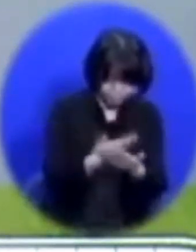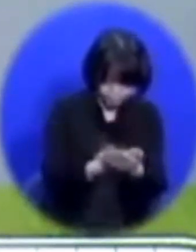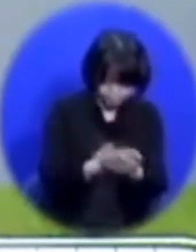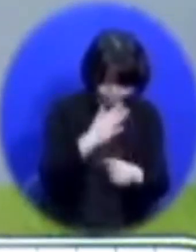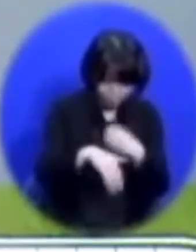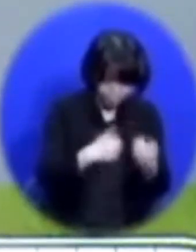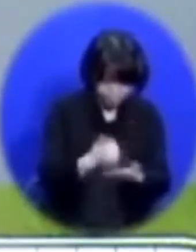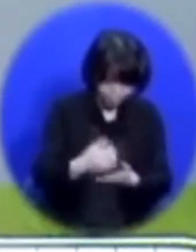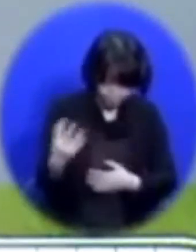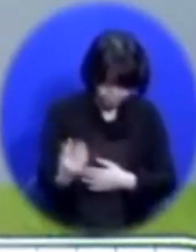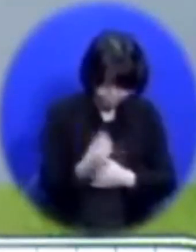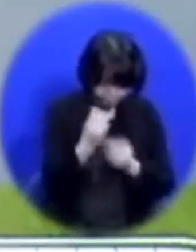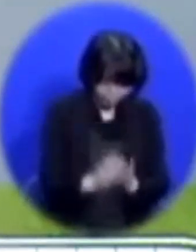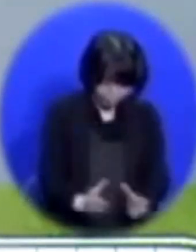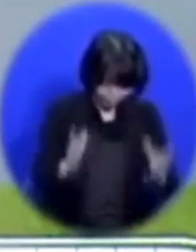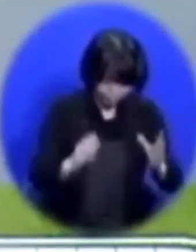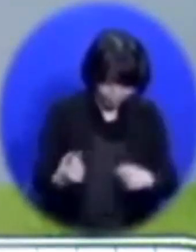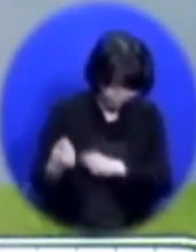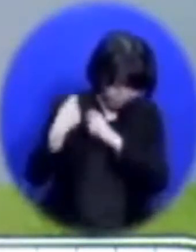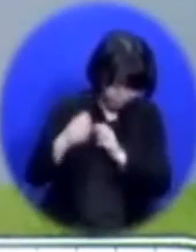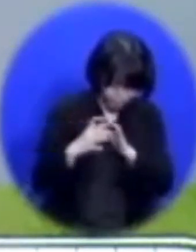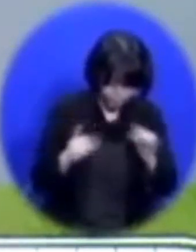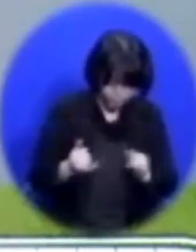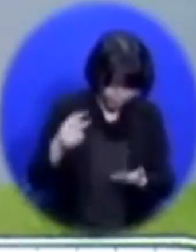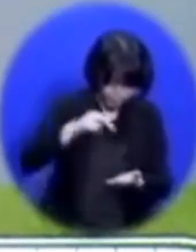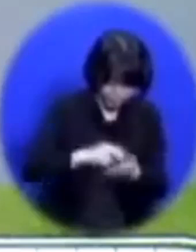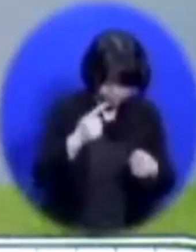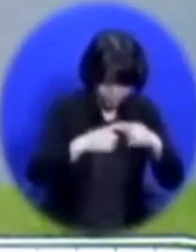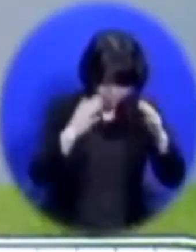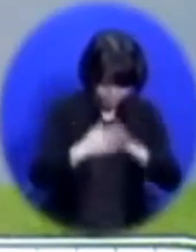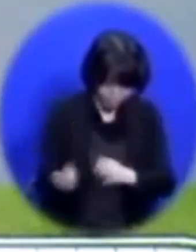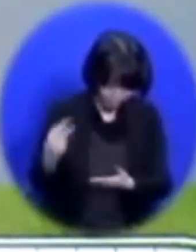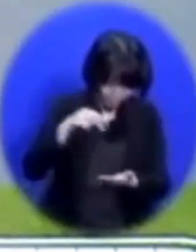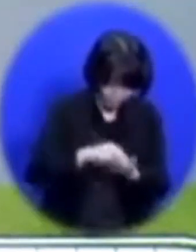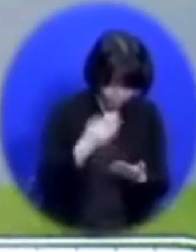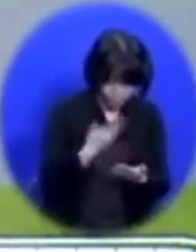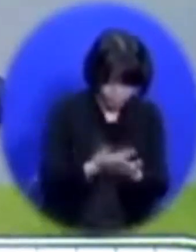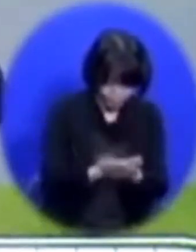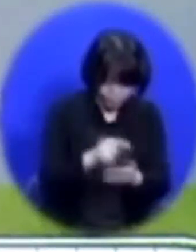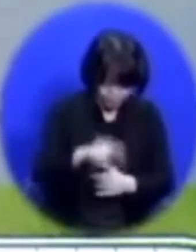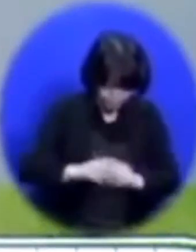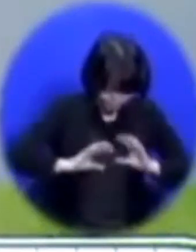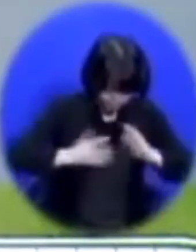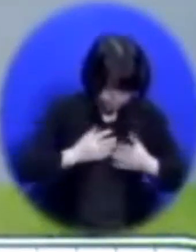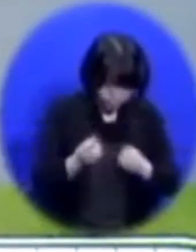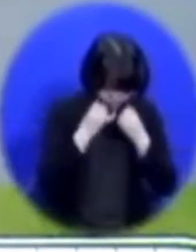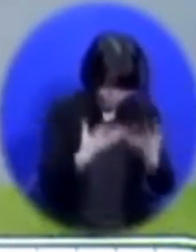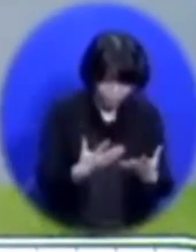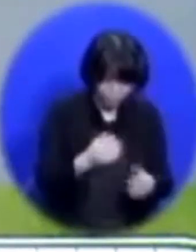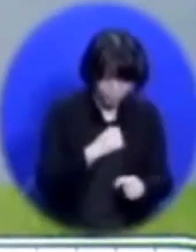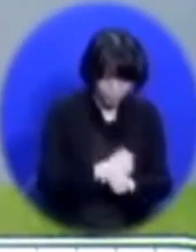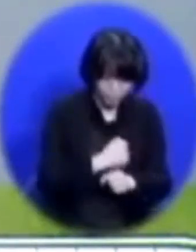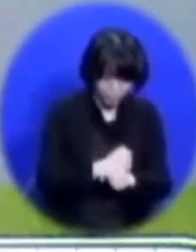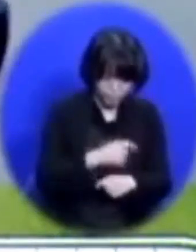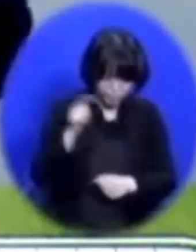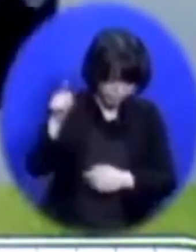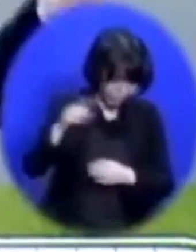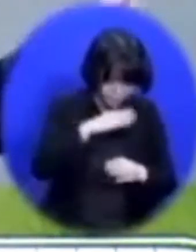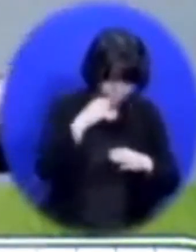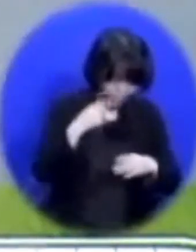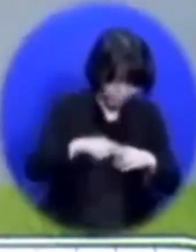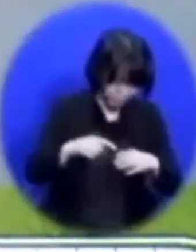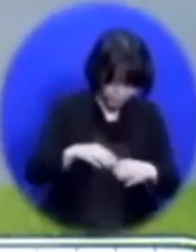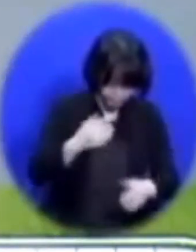성도들 과교회들이그리스도의거룩한군사로일어나 이나라가 새롭게되고북한에있는우리동포들이 구원